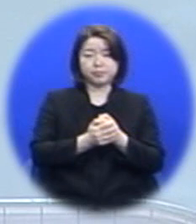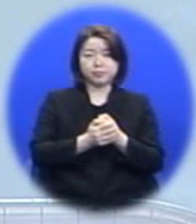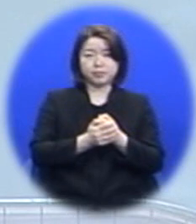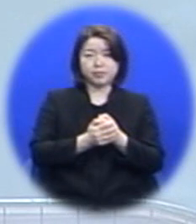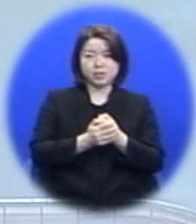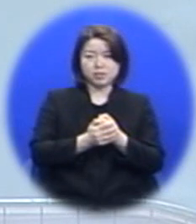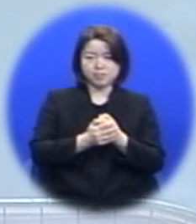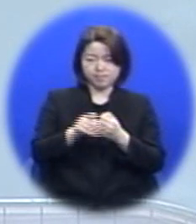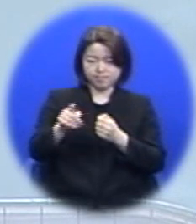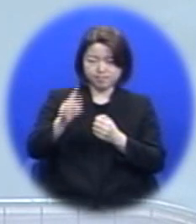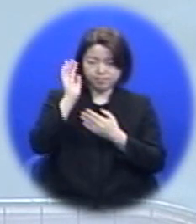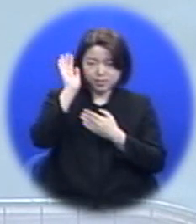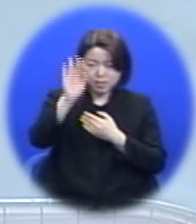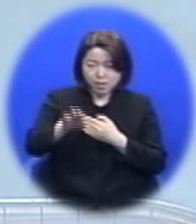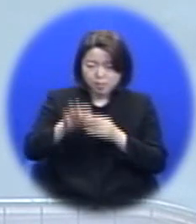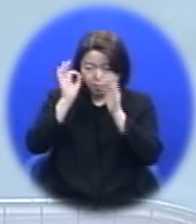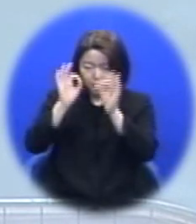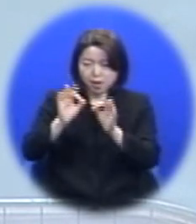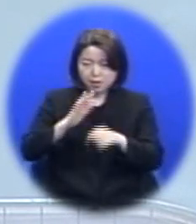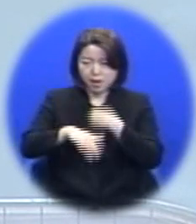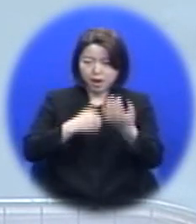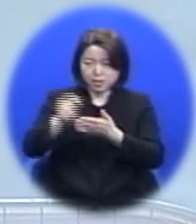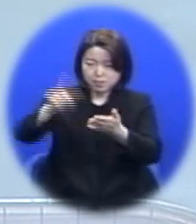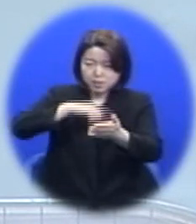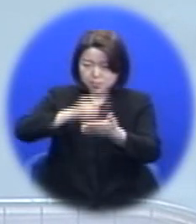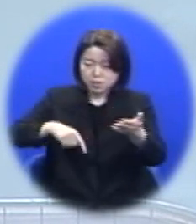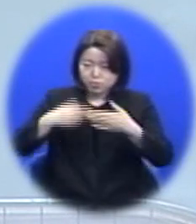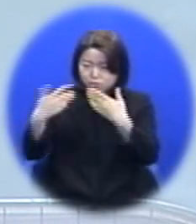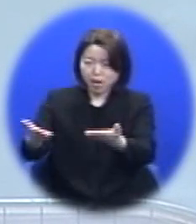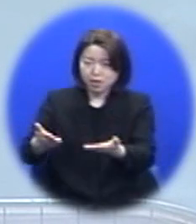두고 봐라, 하나님이 갚아주실 거야.